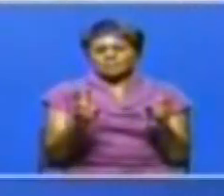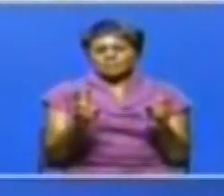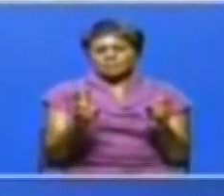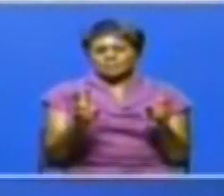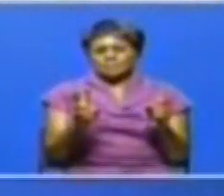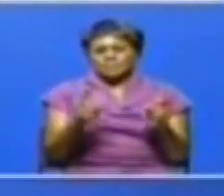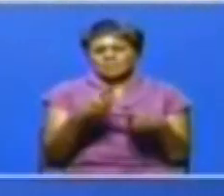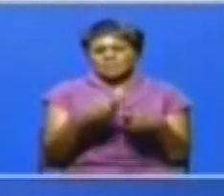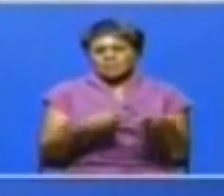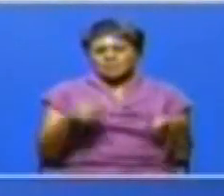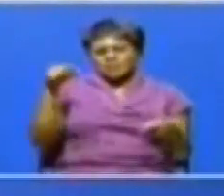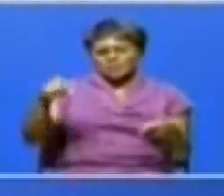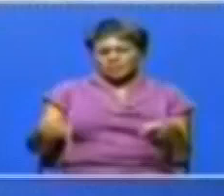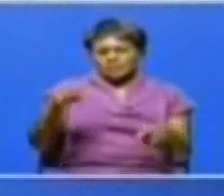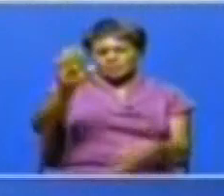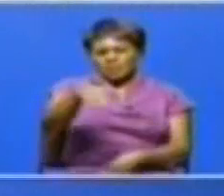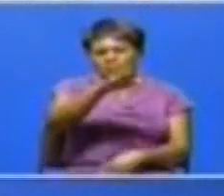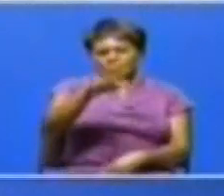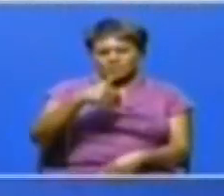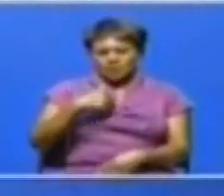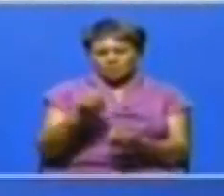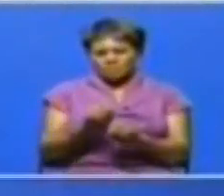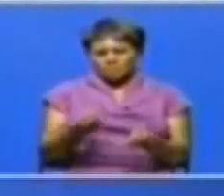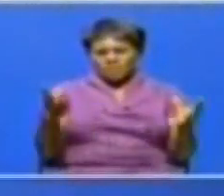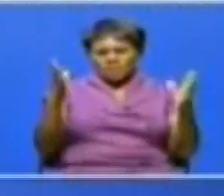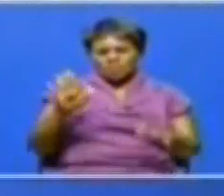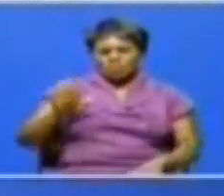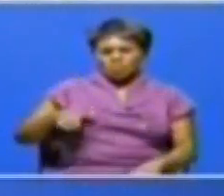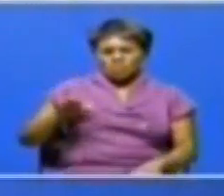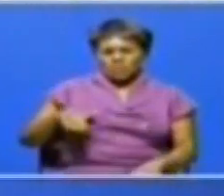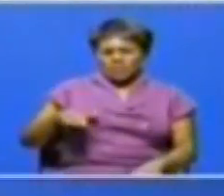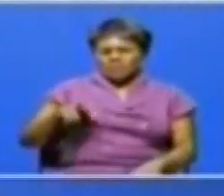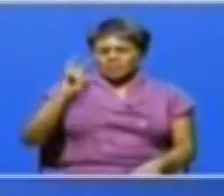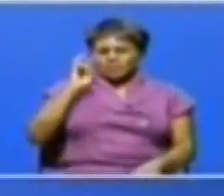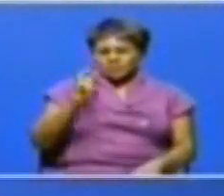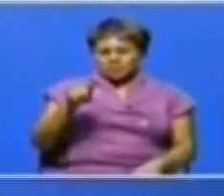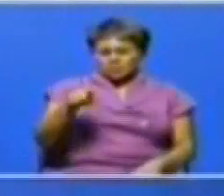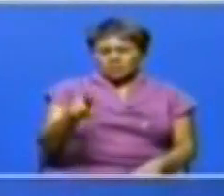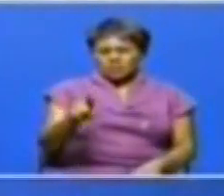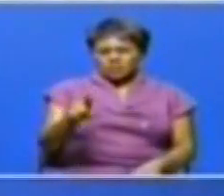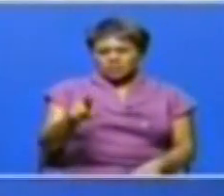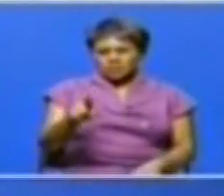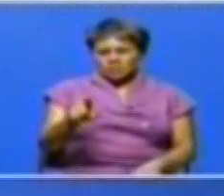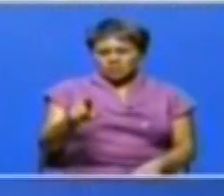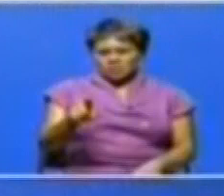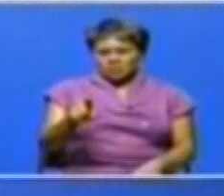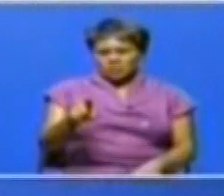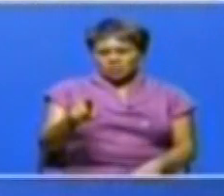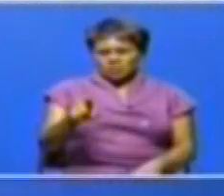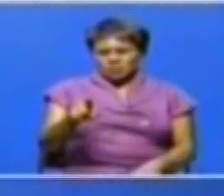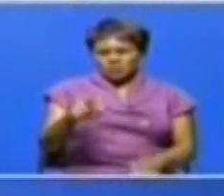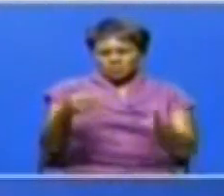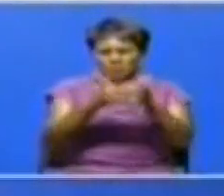amesema, mwaka huu bunge hii iko na wabunge wengi sana wa kina mama. Inaonekana those barriers which existed ni kama zimeenda